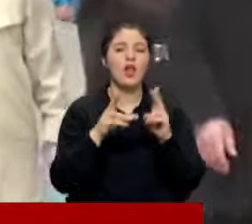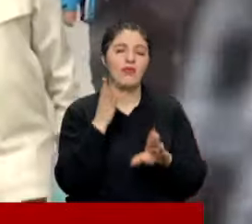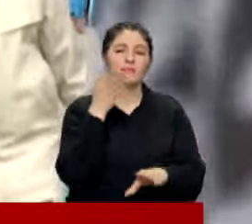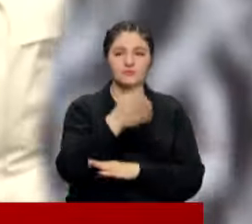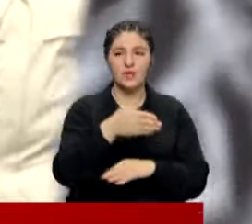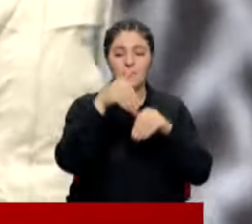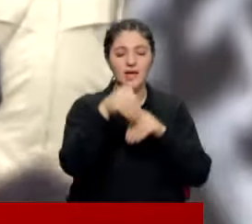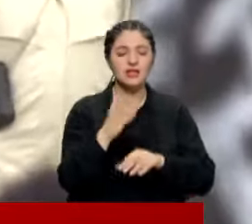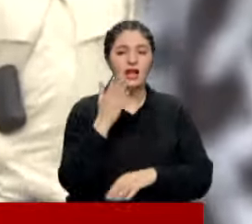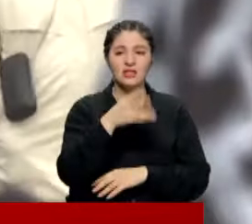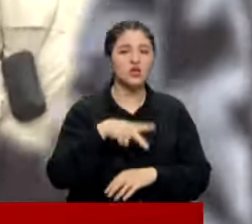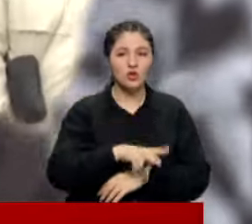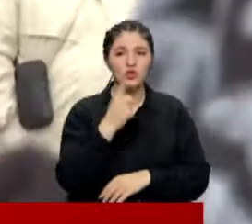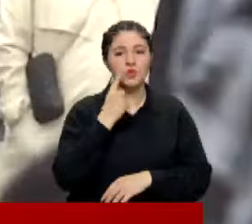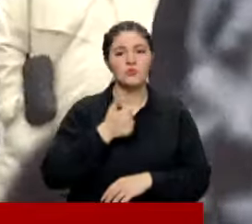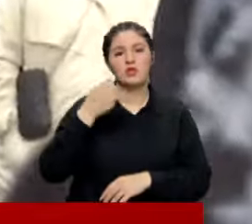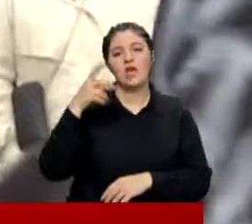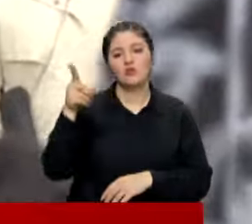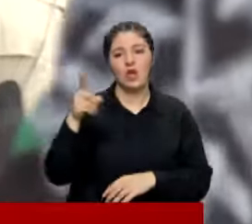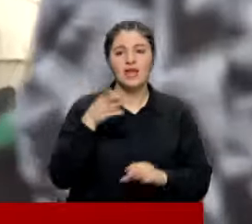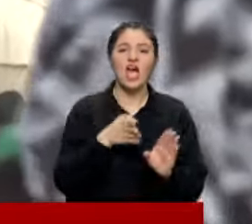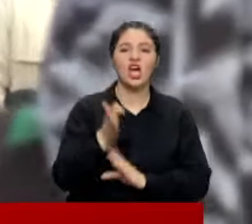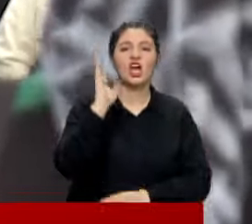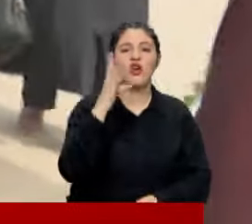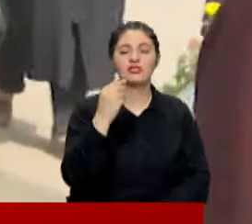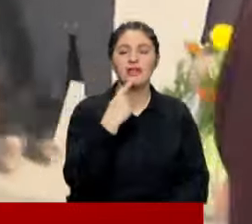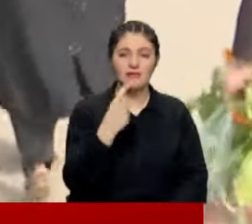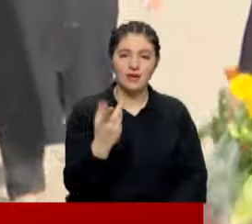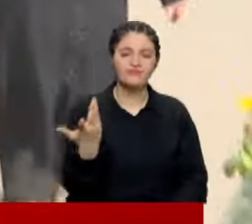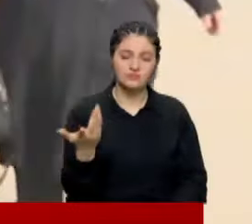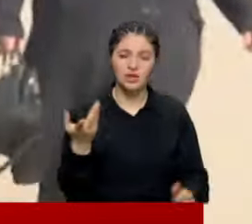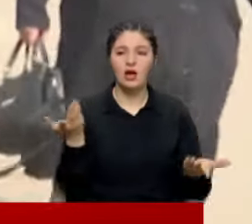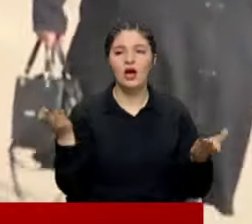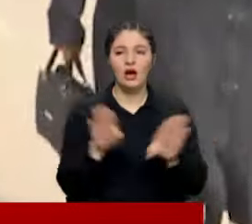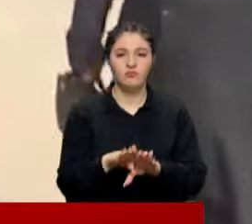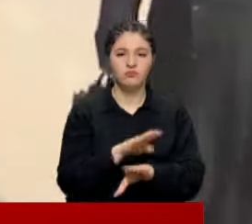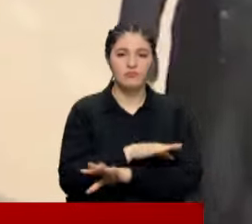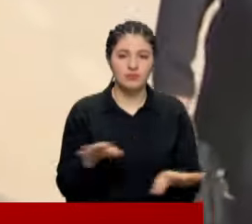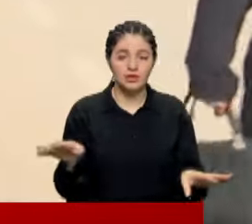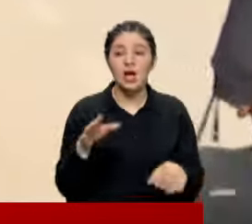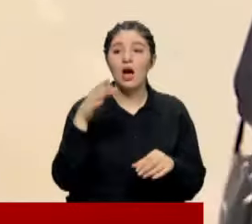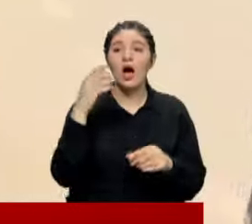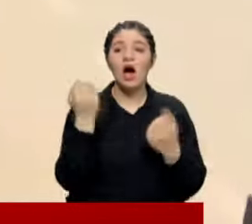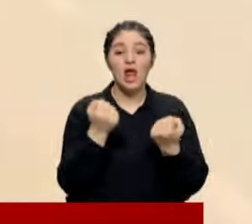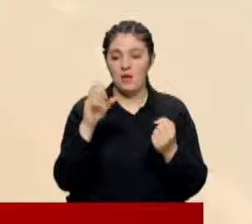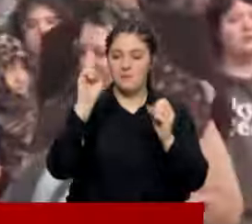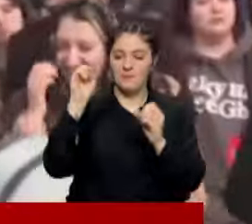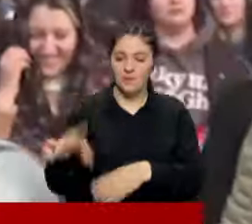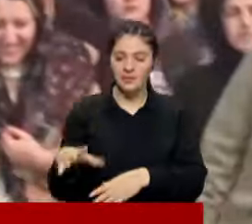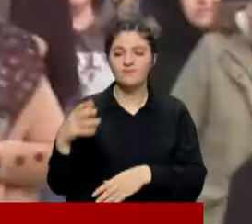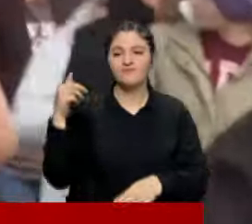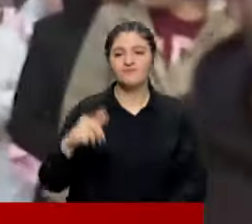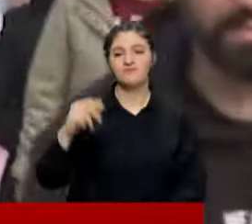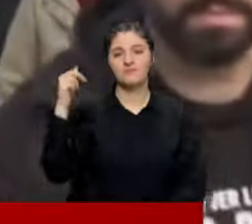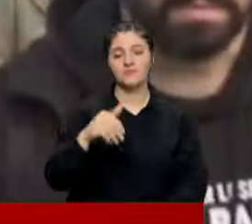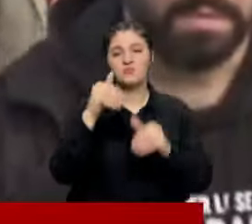Kahramanmaraş Mezarlığı'na giden yol Cumhurbaşkanı Erdoğan geçecek diye trafiğe kapatıldı. Depremzedeler araçlarını bıraktı,